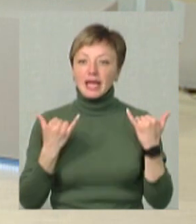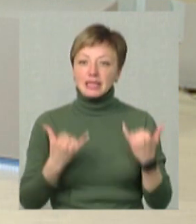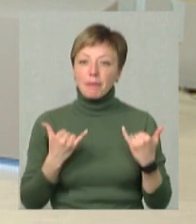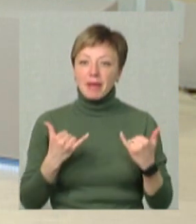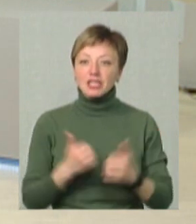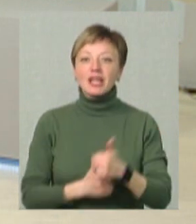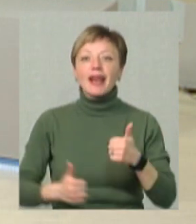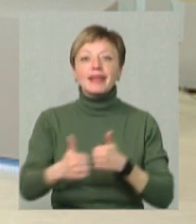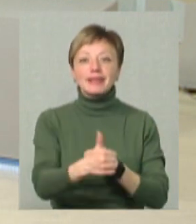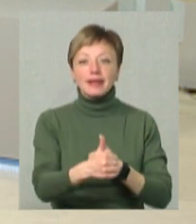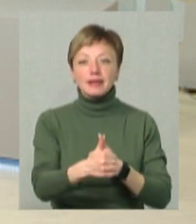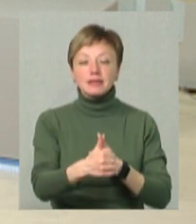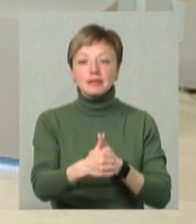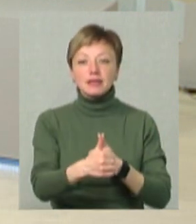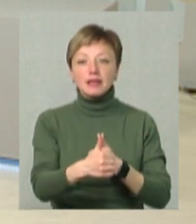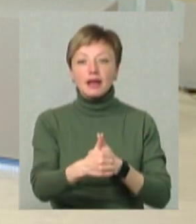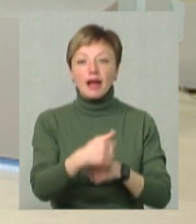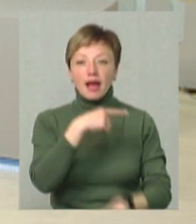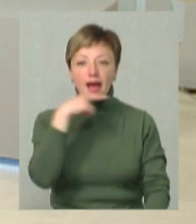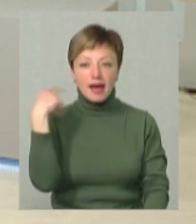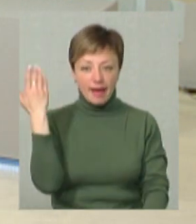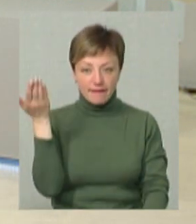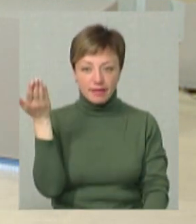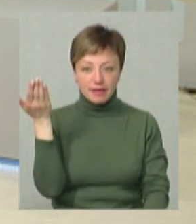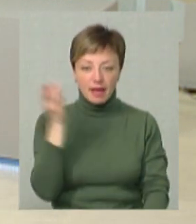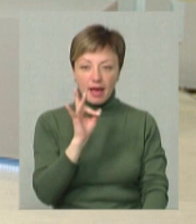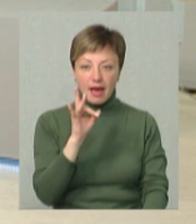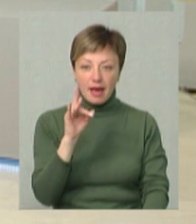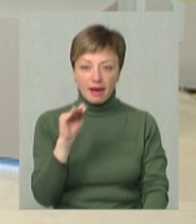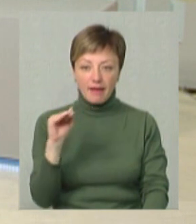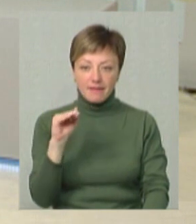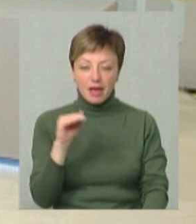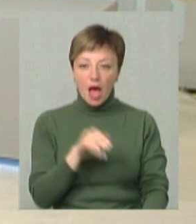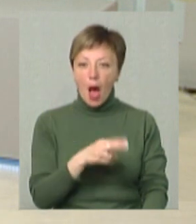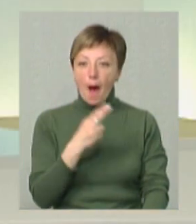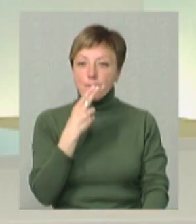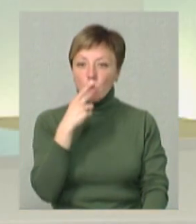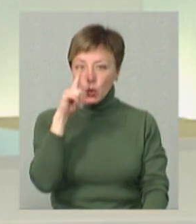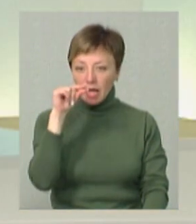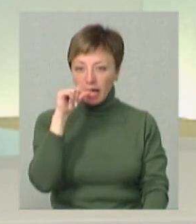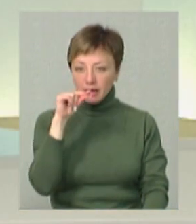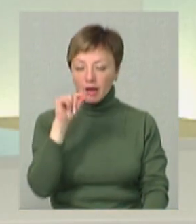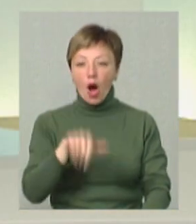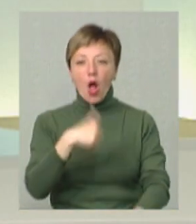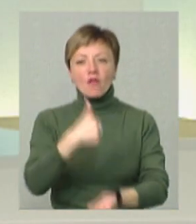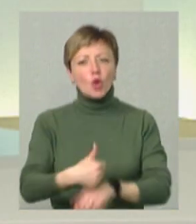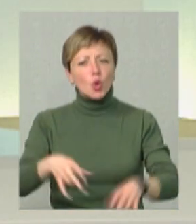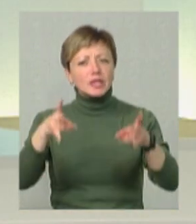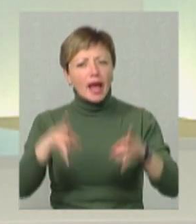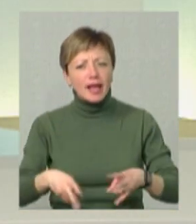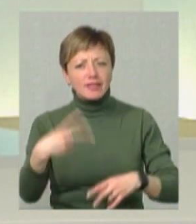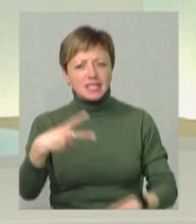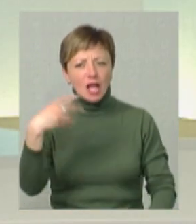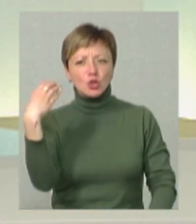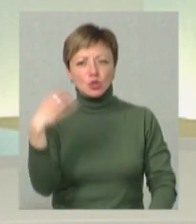теперішні лідери ерефії, насамперед Путлер, головною трагедією ХХ